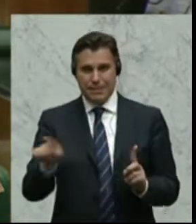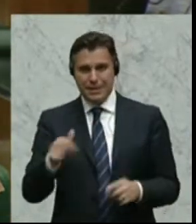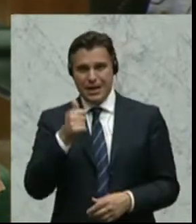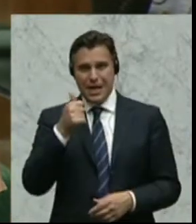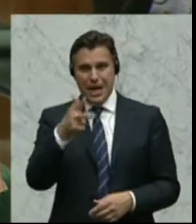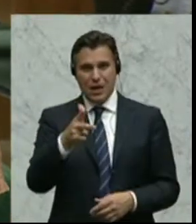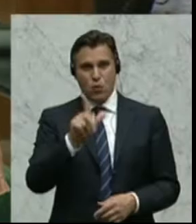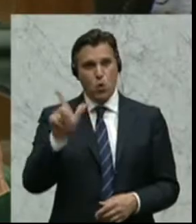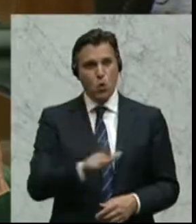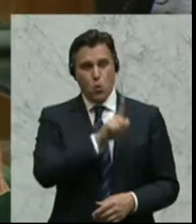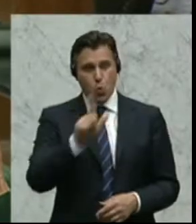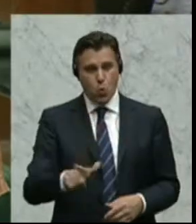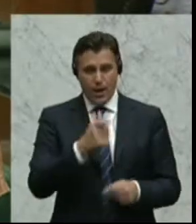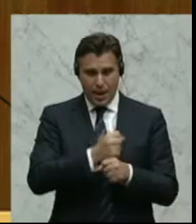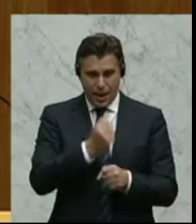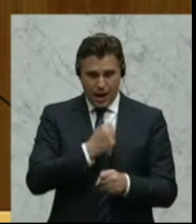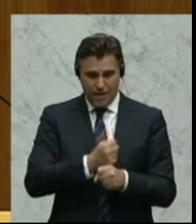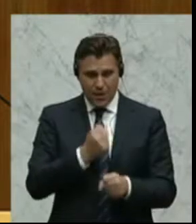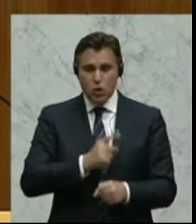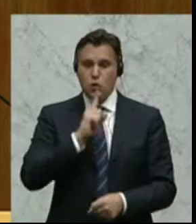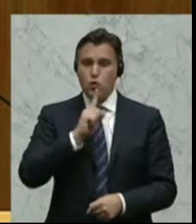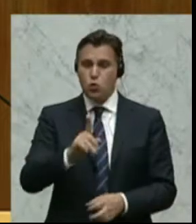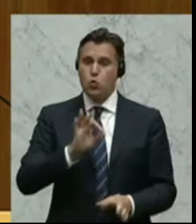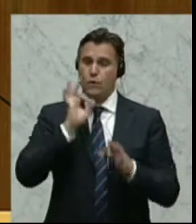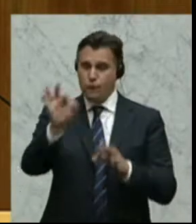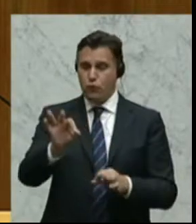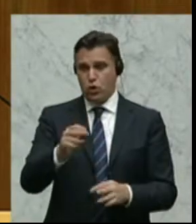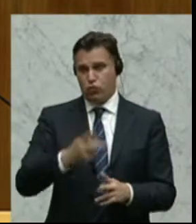nur für den Staat. Sehr geehrte Steuerzahler, Sie arbeiten das